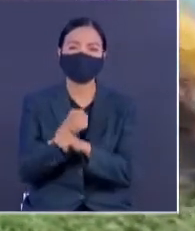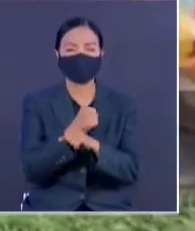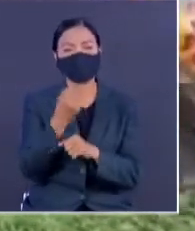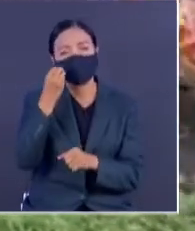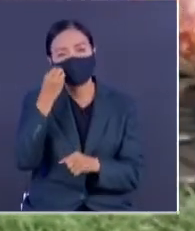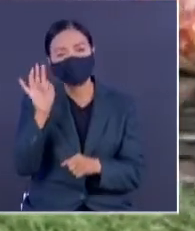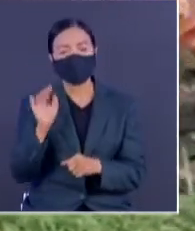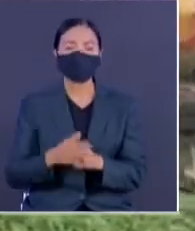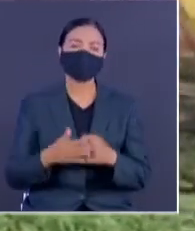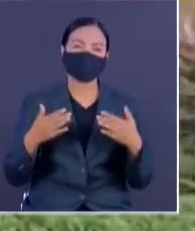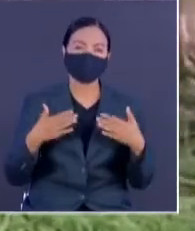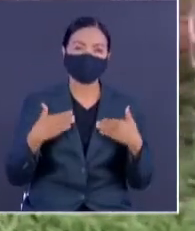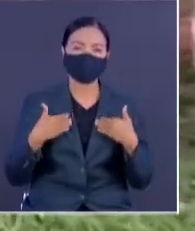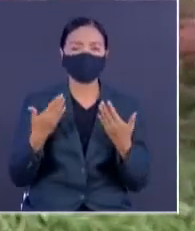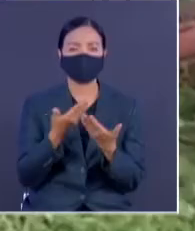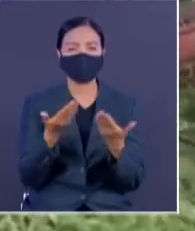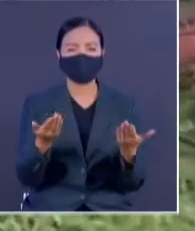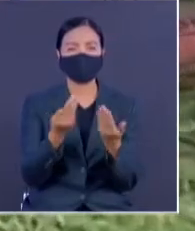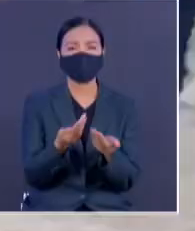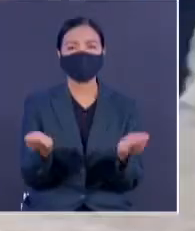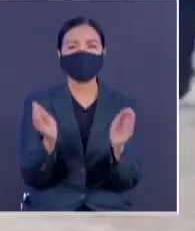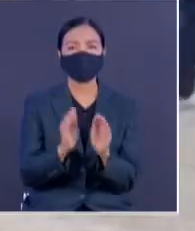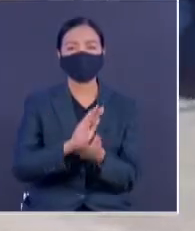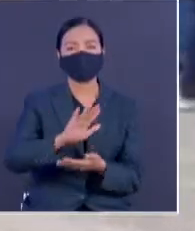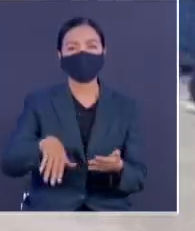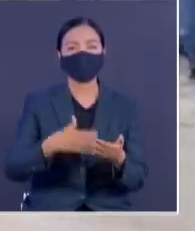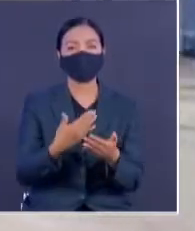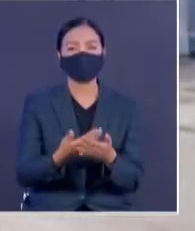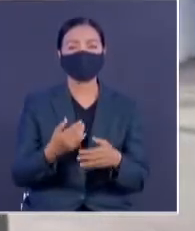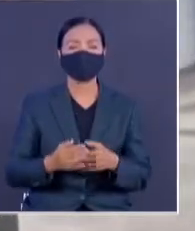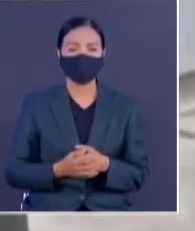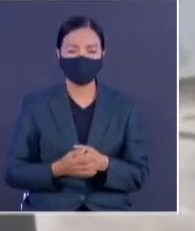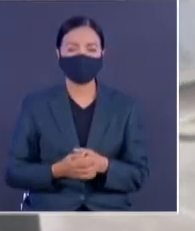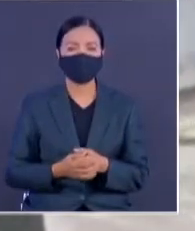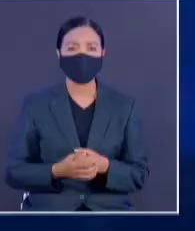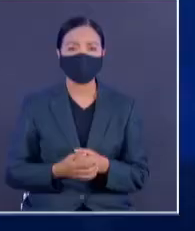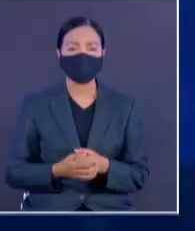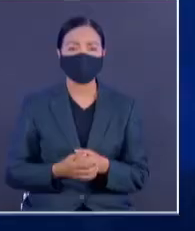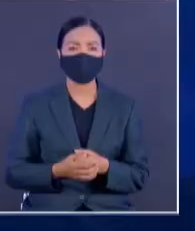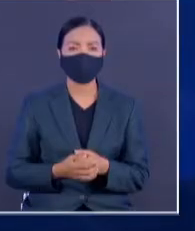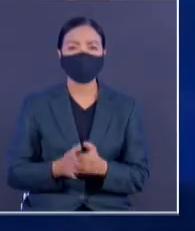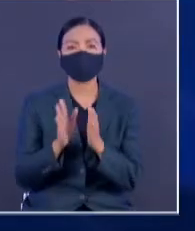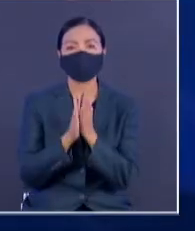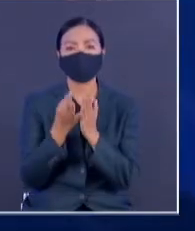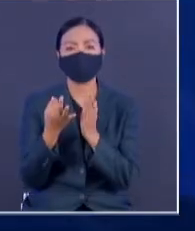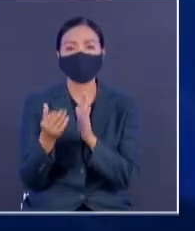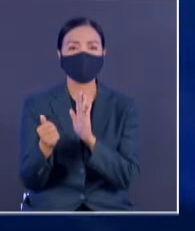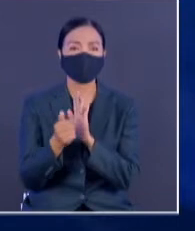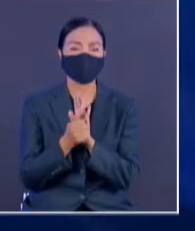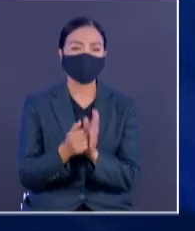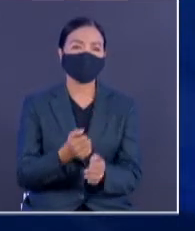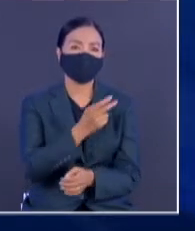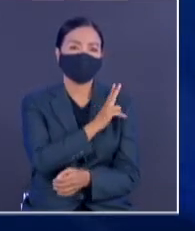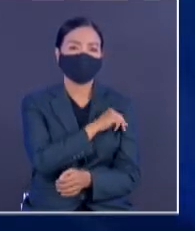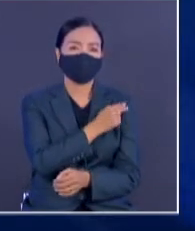วเนี่ยนะฮะยินดีด้วยกับทุกๆครอบครัวนะครับ ค่ะยินดีด้วยนะคะอีกฝากฝั่งนึงค่ะด้านเพจ Facebook เรื่องเล่าหมอชัยแ